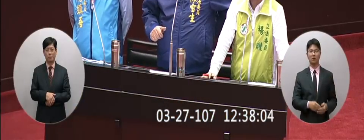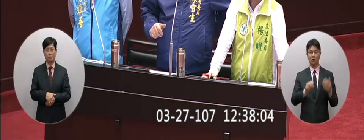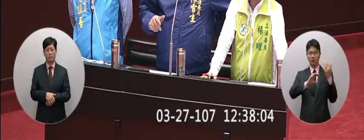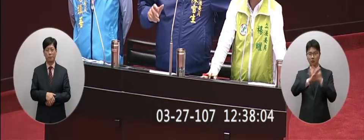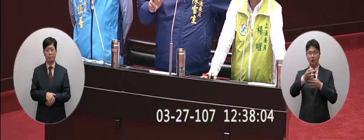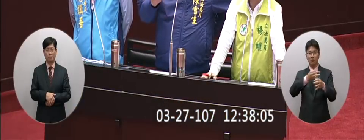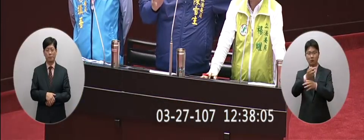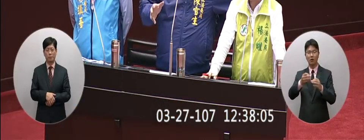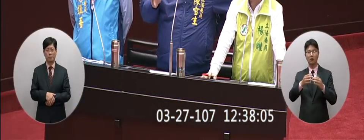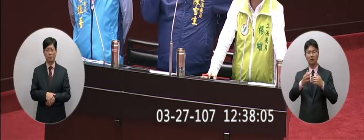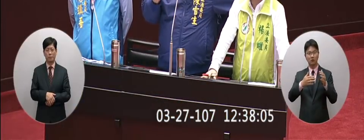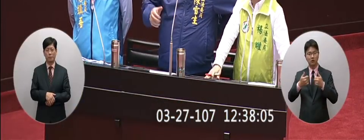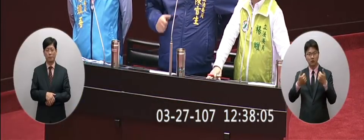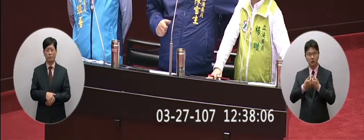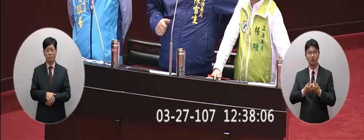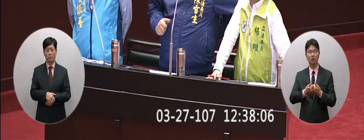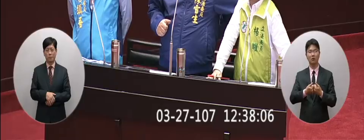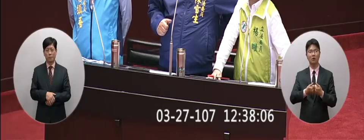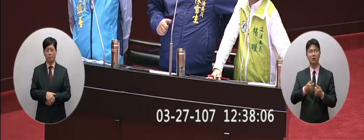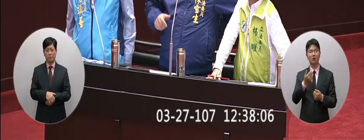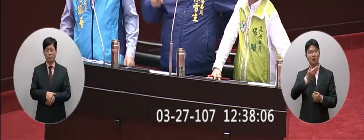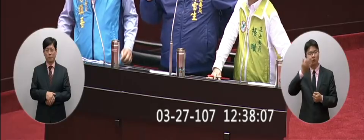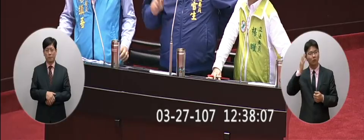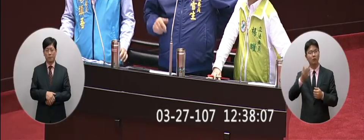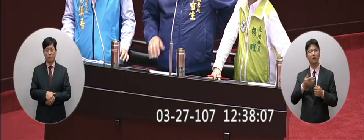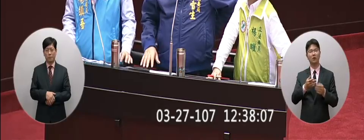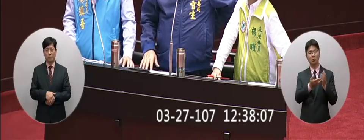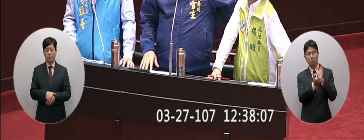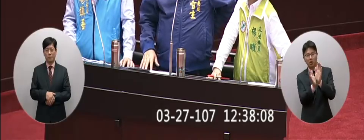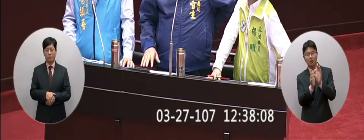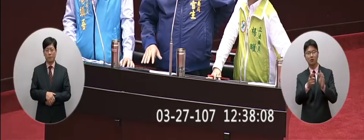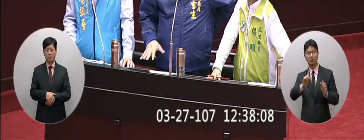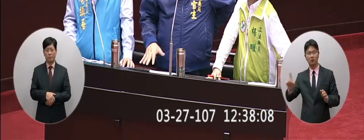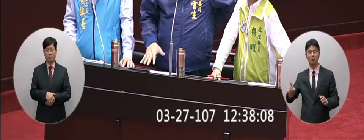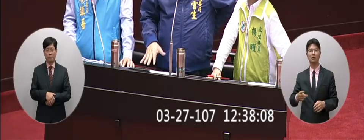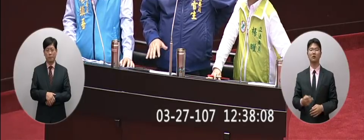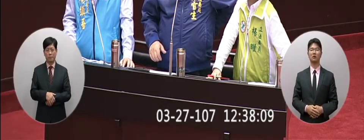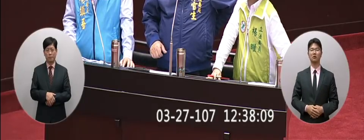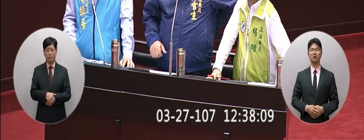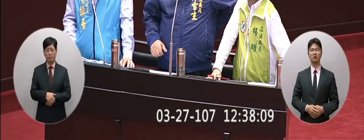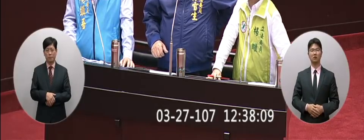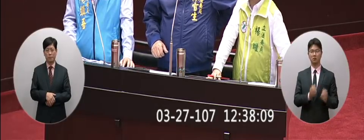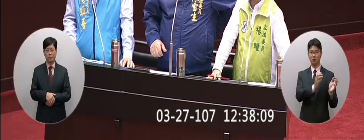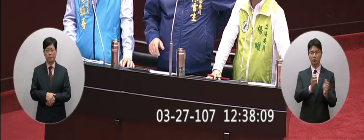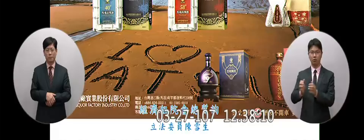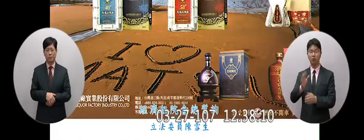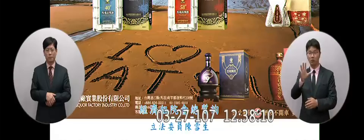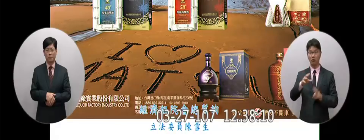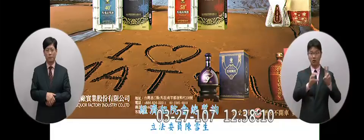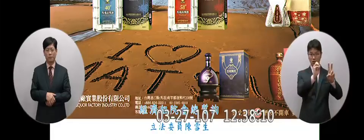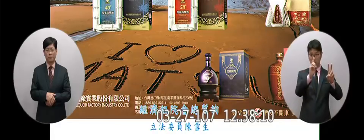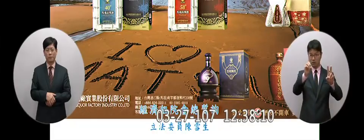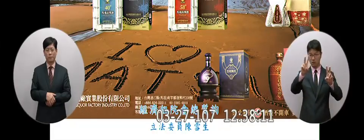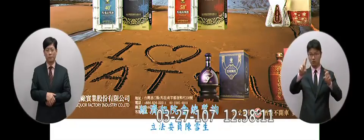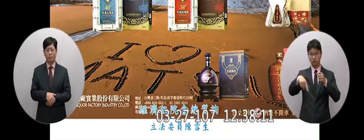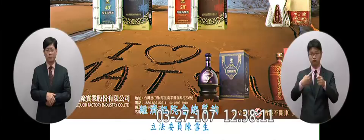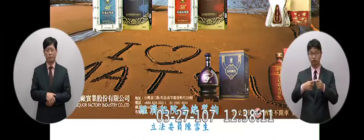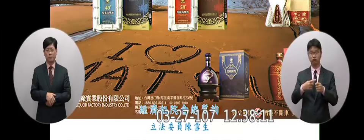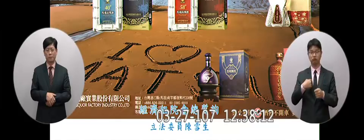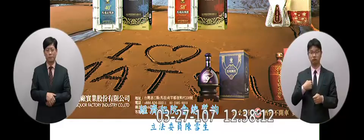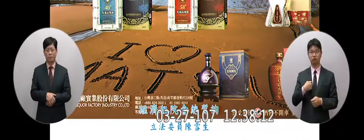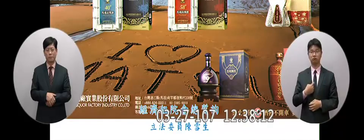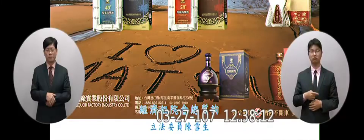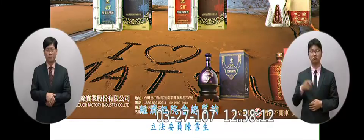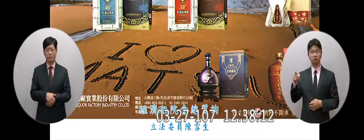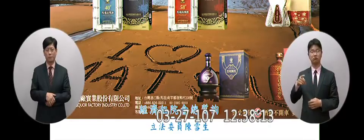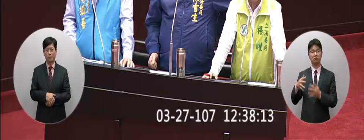协会有观光展示啊等等，有没有？还有国外啊，我们在2016年得了一个这个